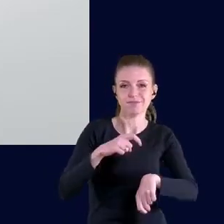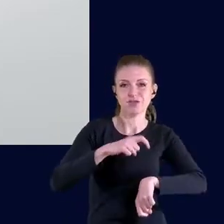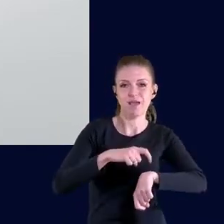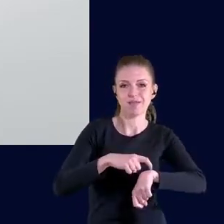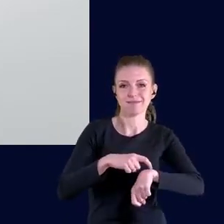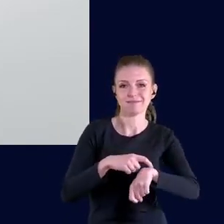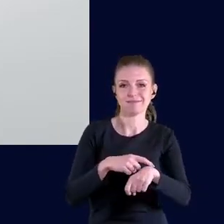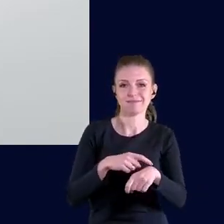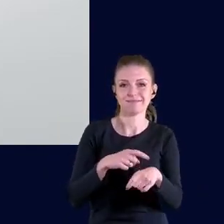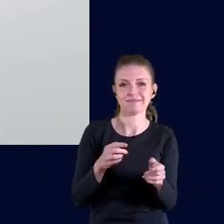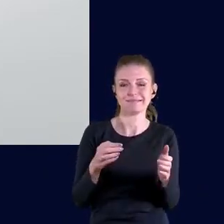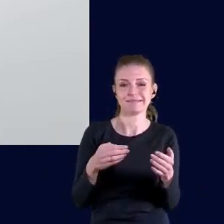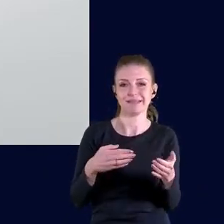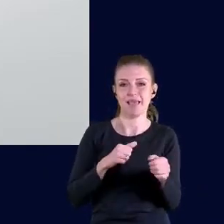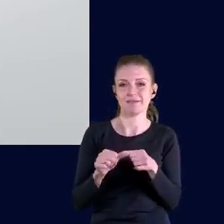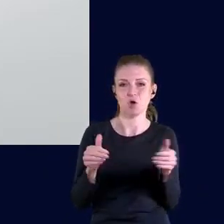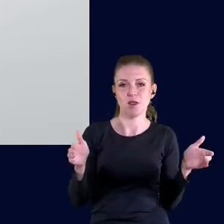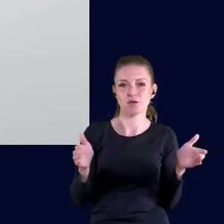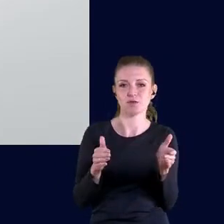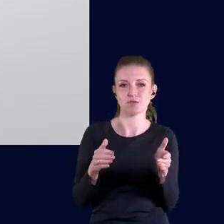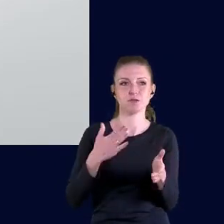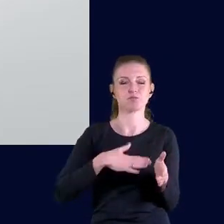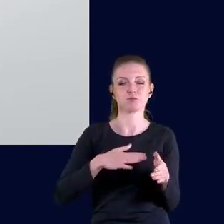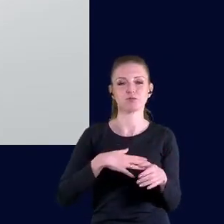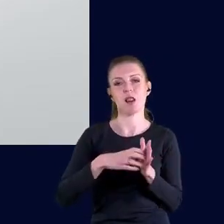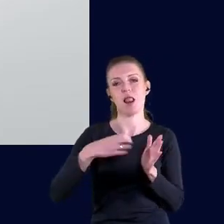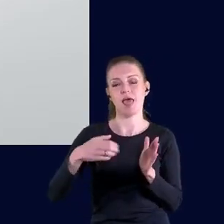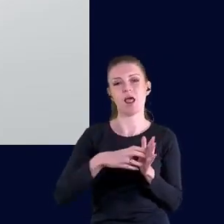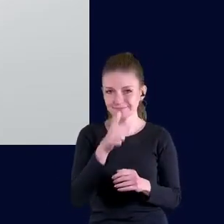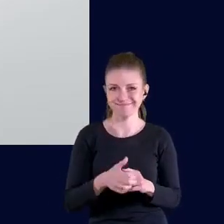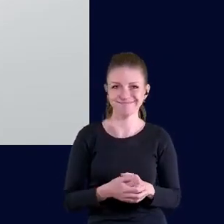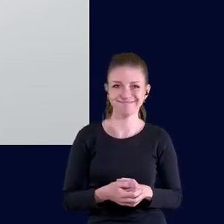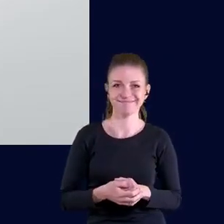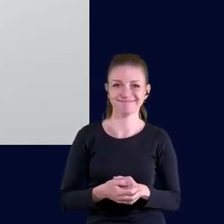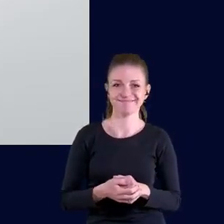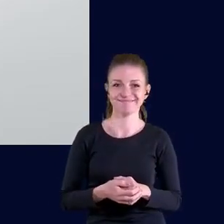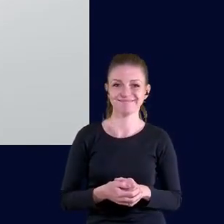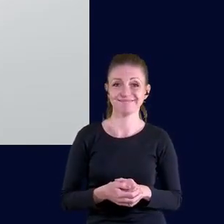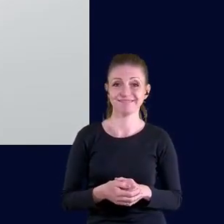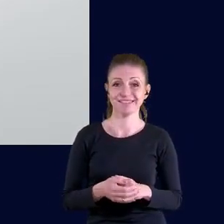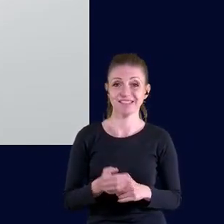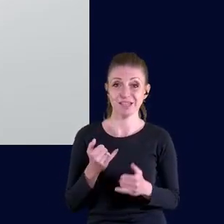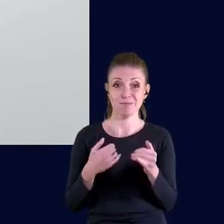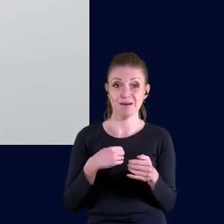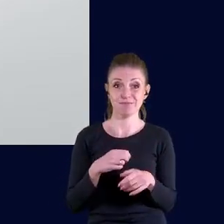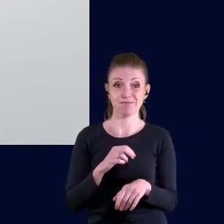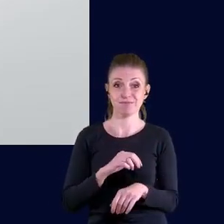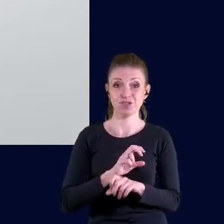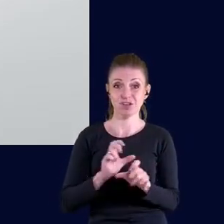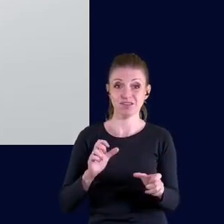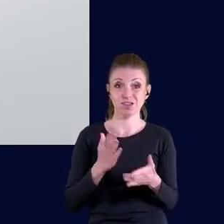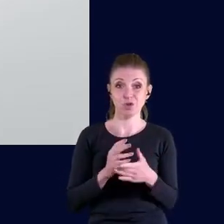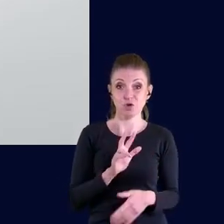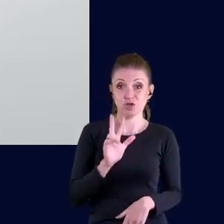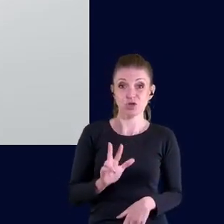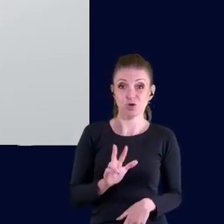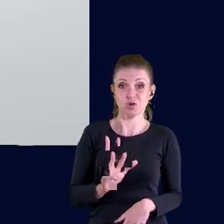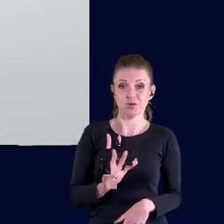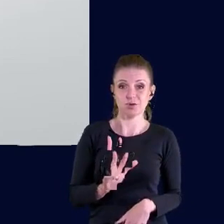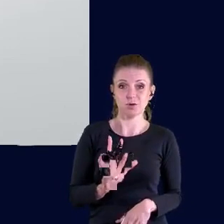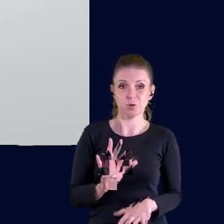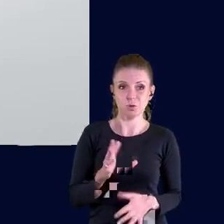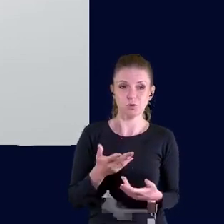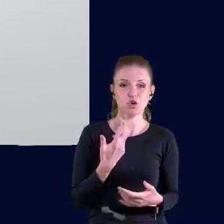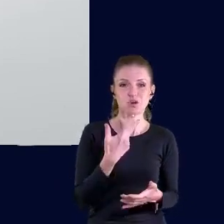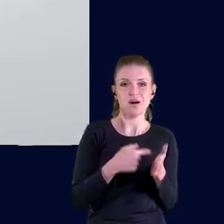dostępu dostępu otwartych zasobów naukowych ciężko jest dołożyć ciągu trzech godzin dydaktycznych Ta ilość